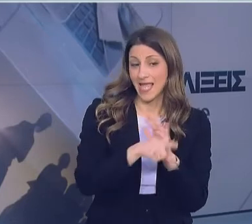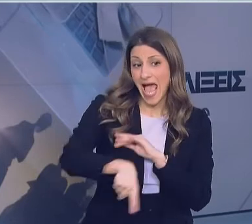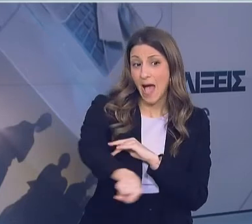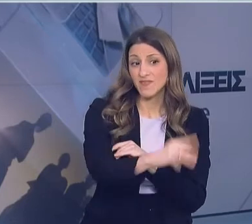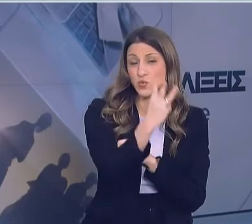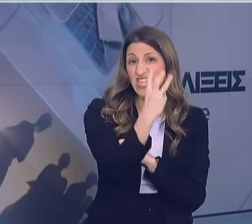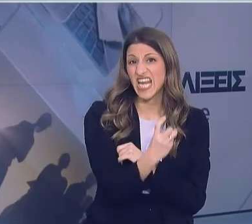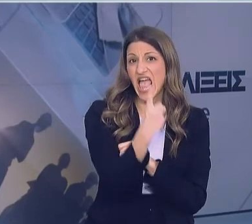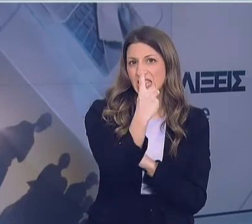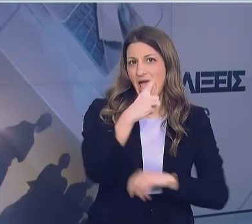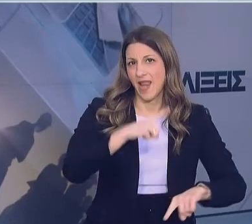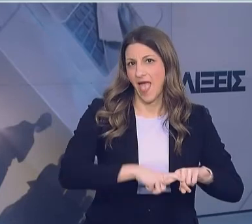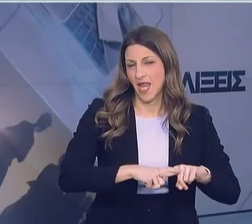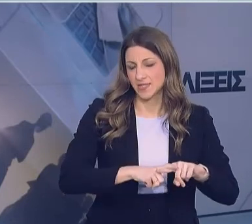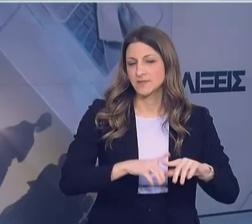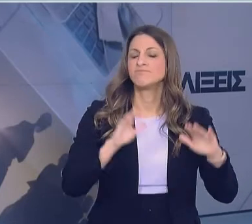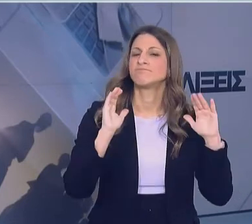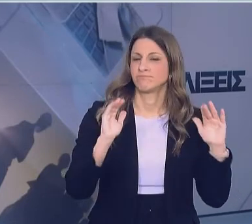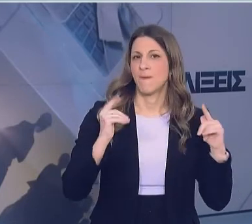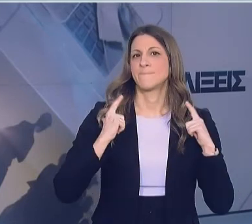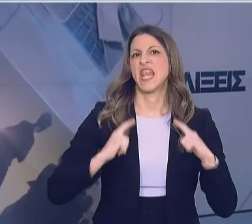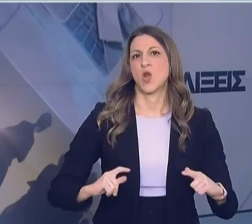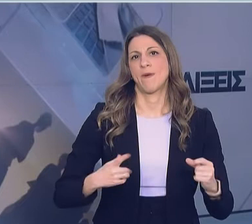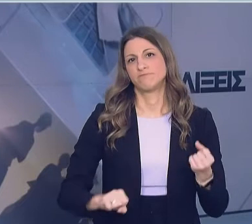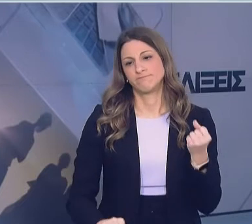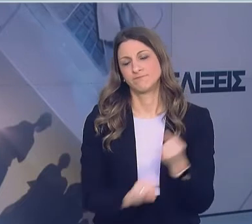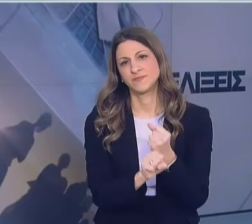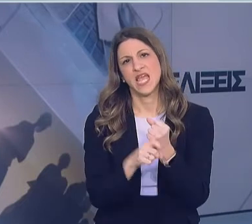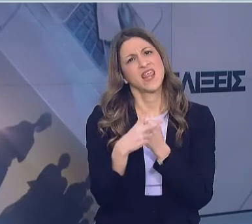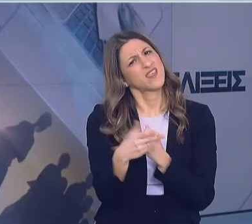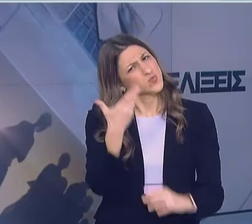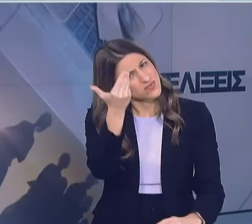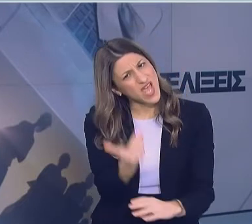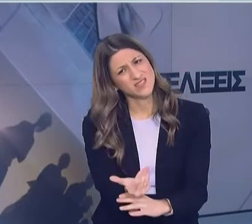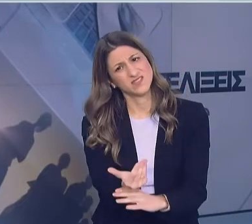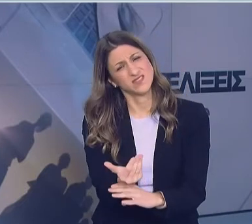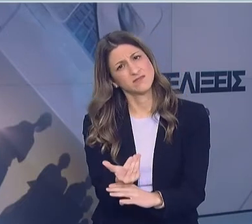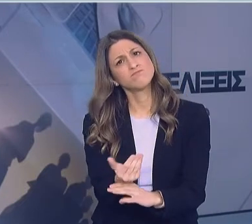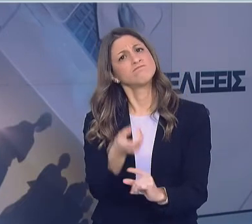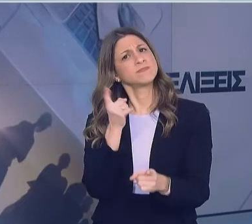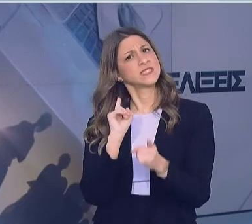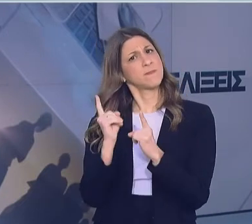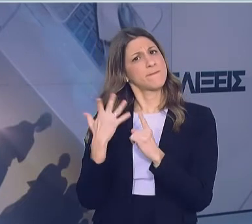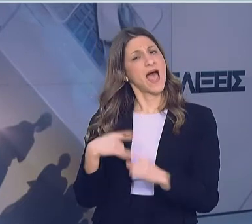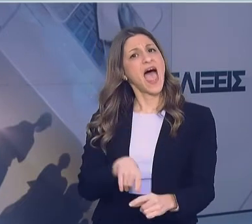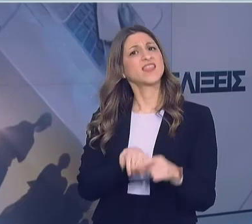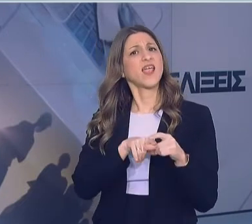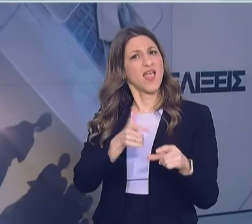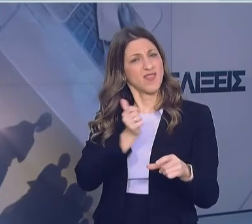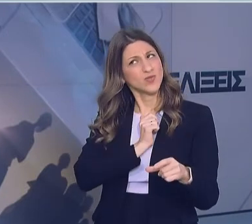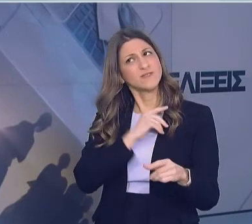31 Έλληνες θα παραμείνουν ως πλήρωμα υποστήριξης με δική τους αίτηση και συνεννόηση με την πλοιοκτήτρια εταιρεία στο